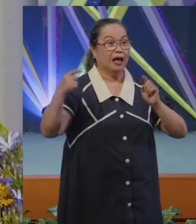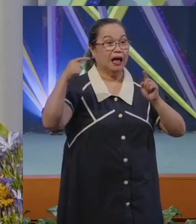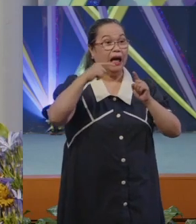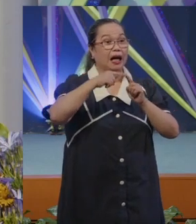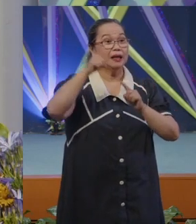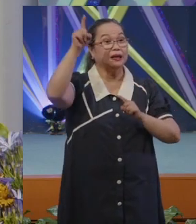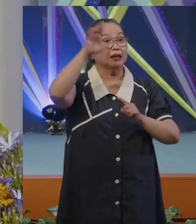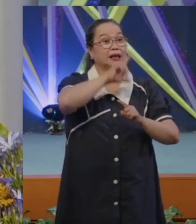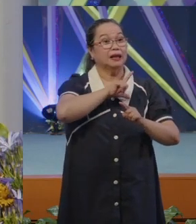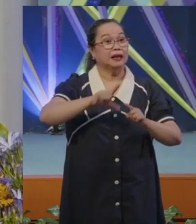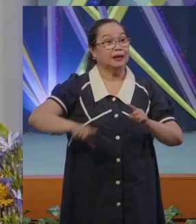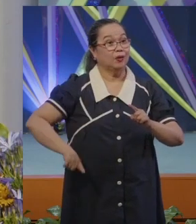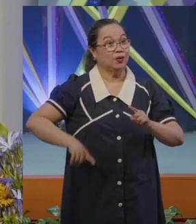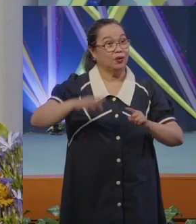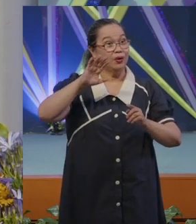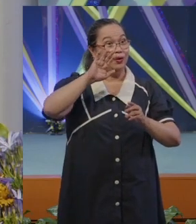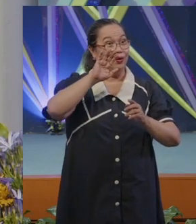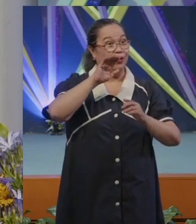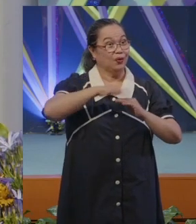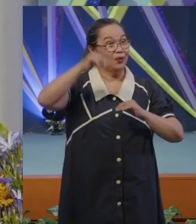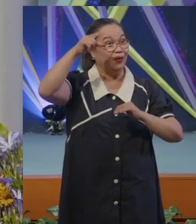calls us home.